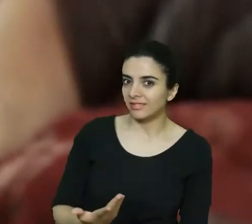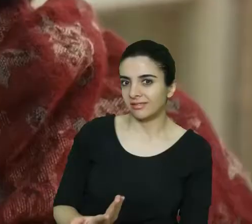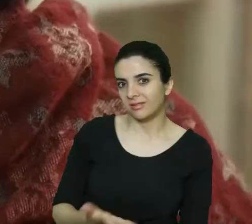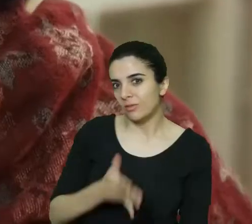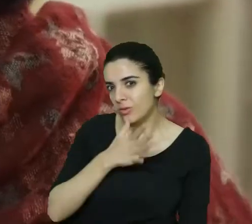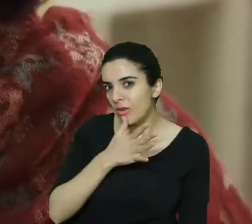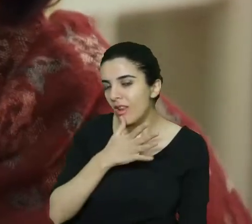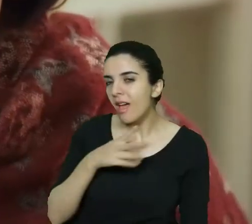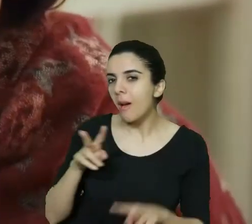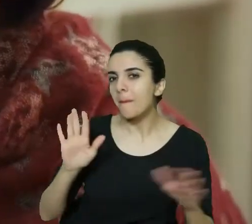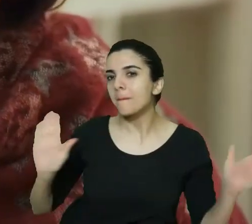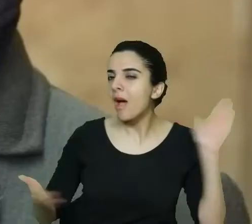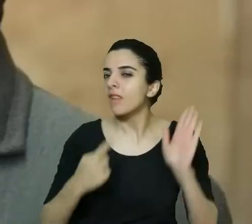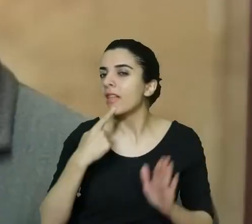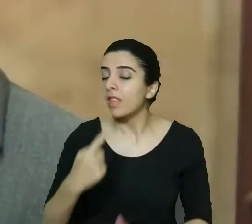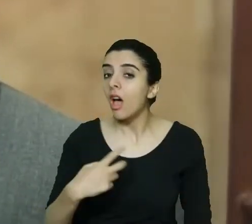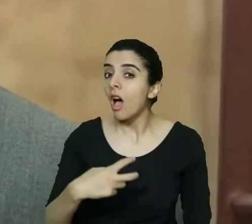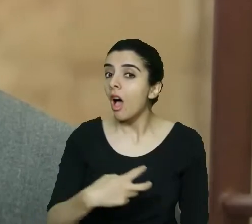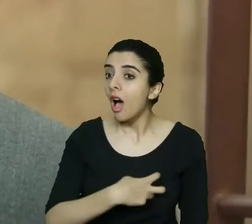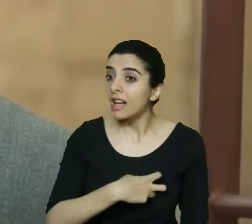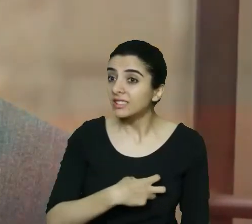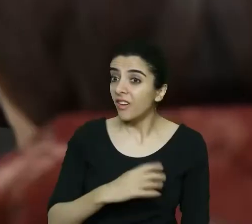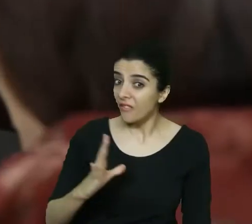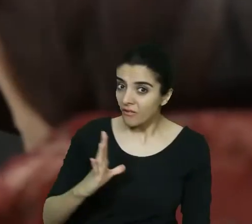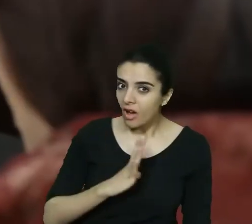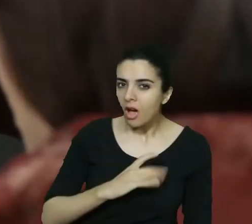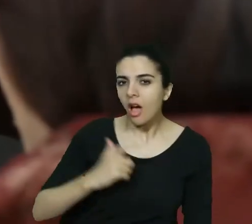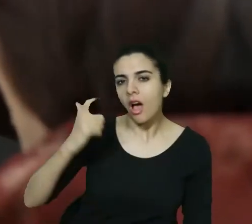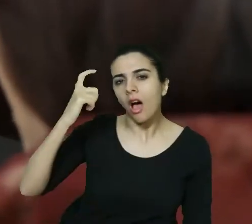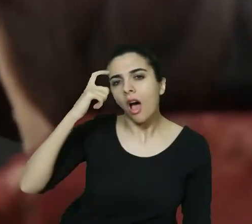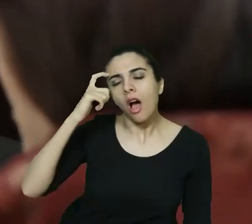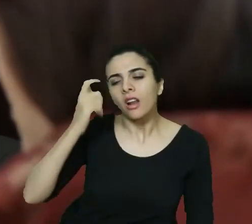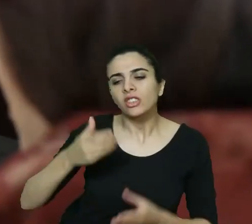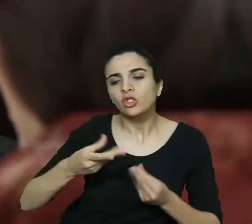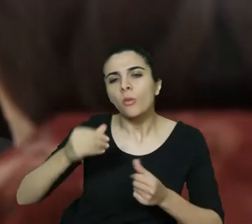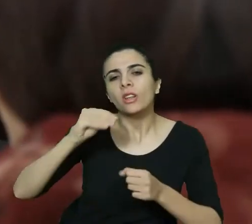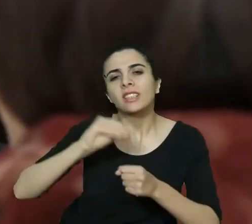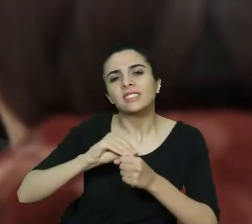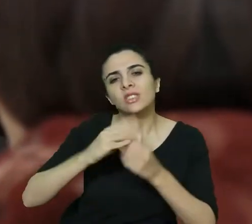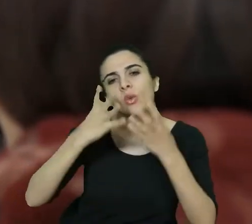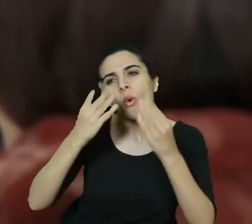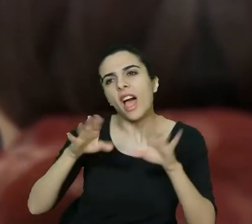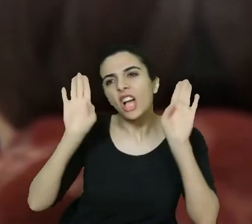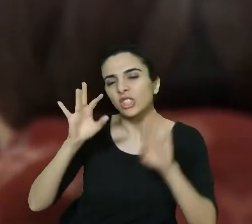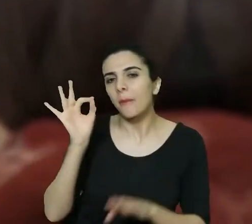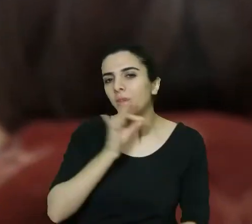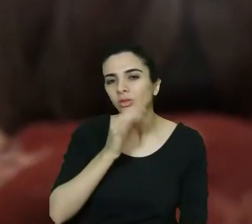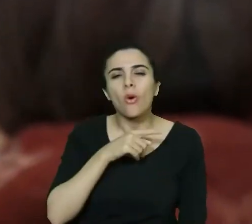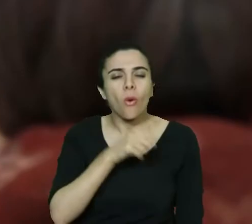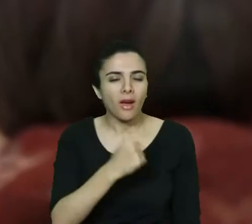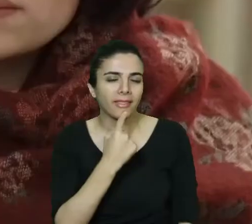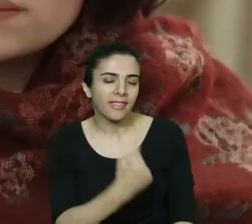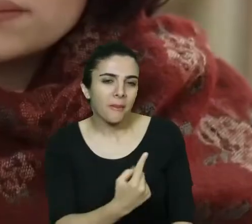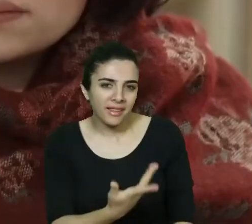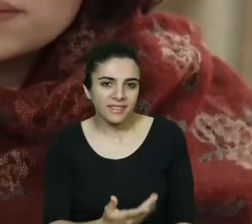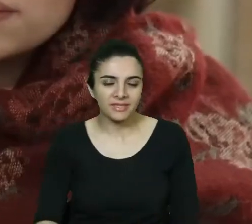Hazreti Mevlana'nın dediği gibi. Aşk gelince akıl çamura saplanmış, eşeğe benzermiş. Müdürünki de buna